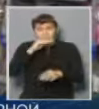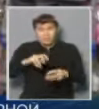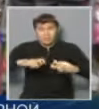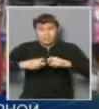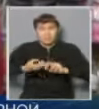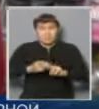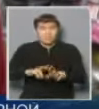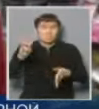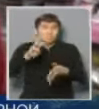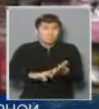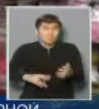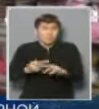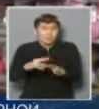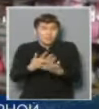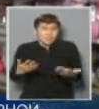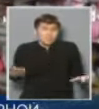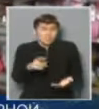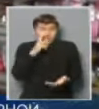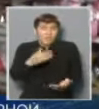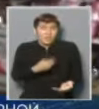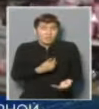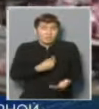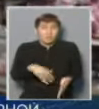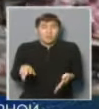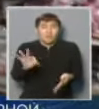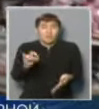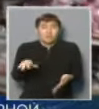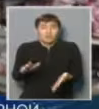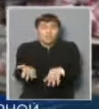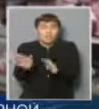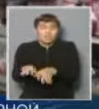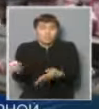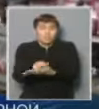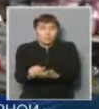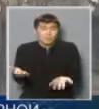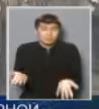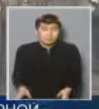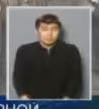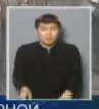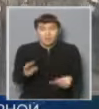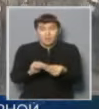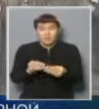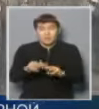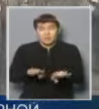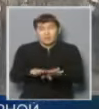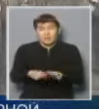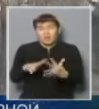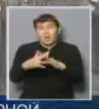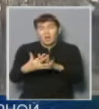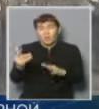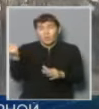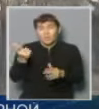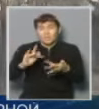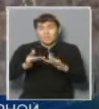быть наложены штрафы и пени. Поэтому мы хотим, чтобы отчетность осталась в бумажном варианте. Жители села охотятся за